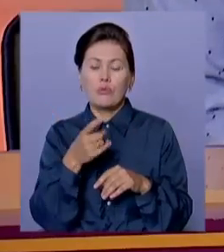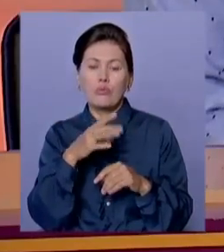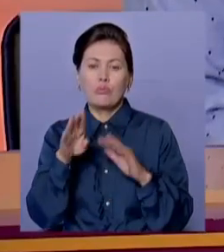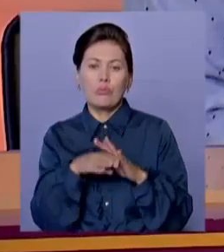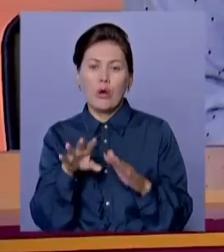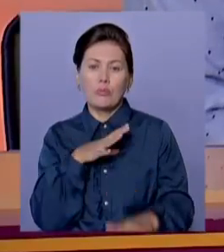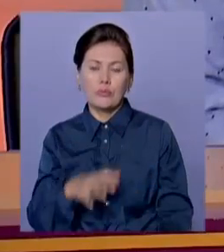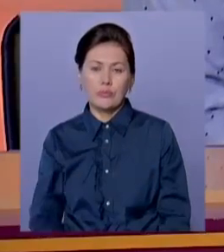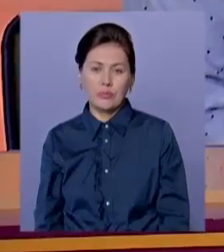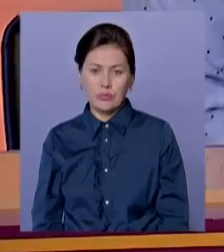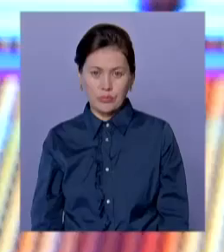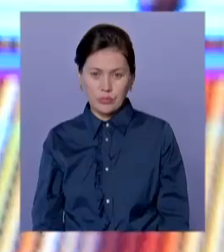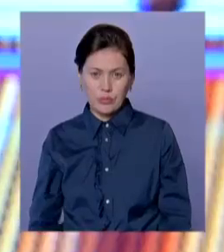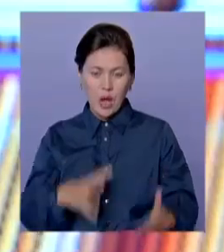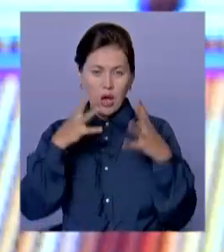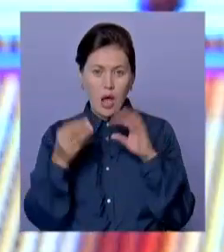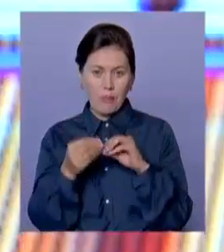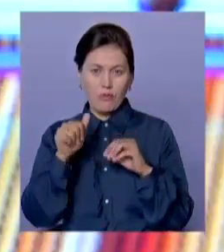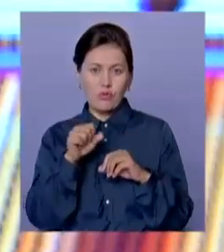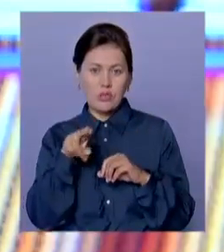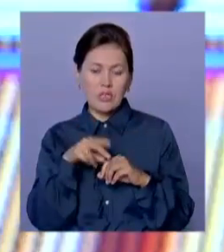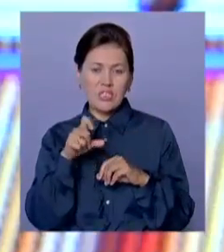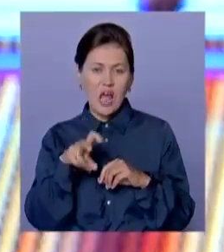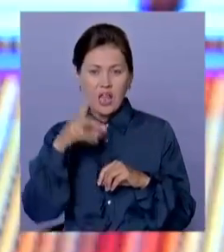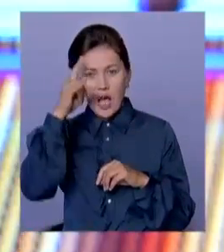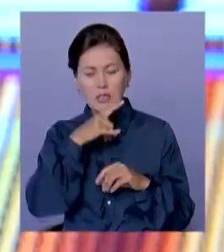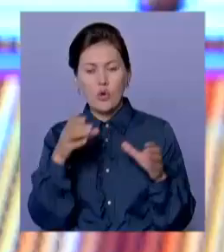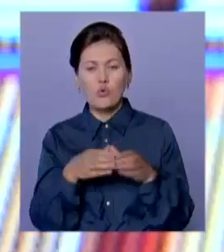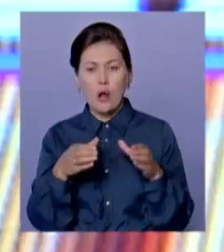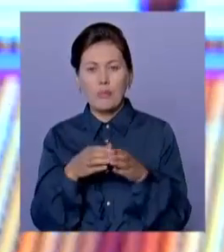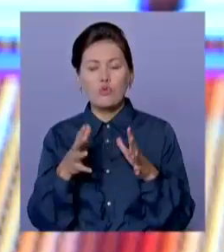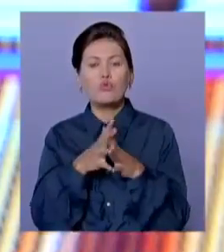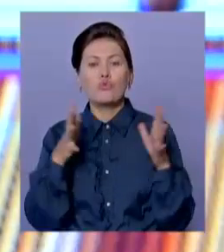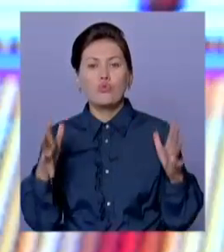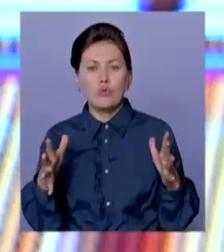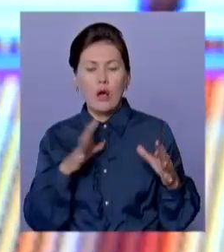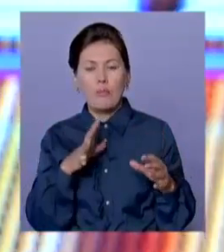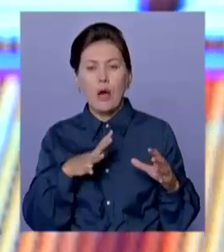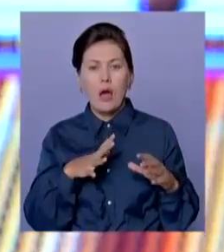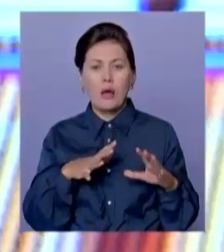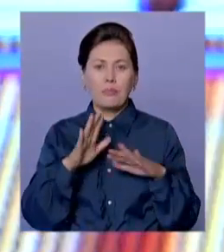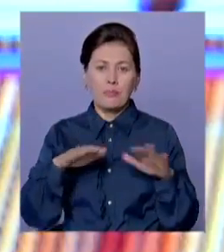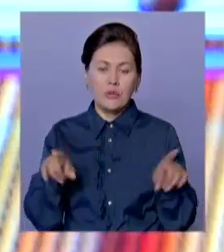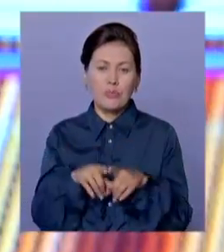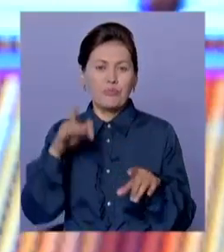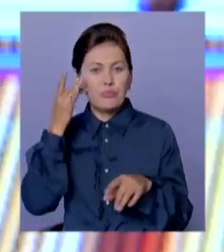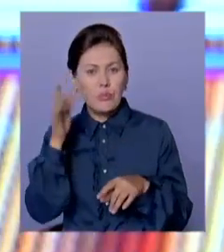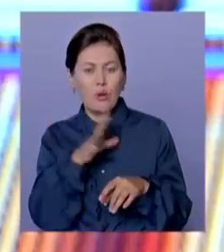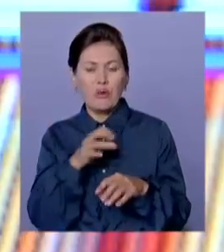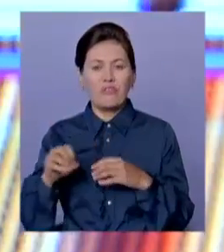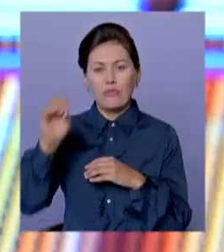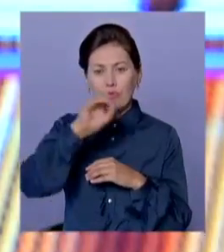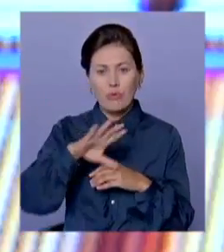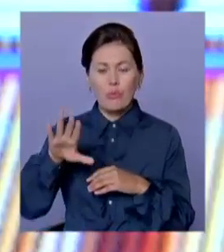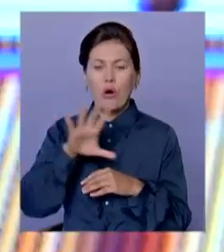бағындырмасқа. Жалпы футсалдан Қазақстан құрамасының үлкен алар орнекше әлемде, Америкада болсын, Европада